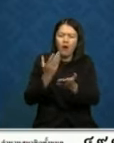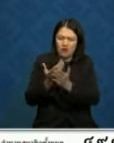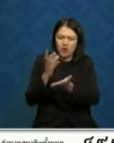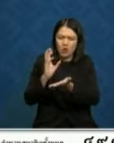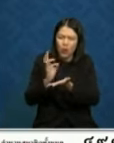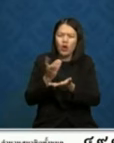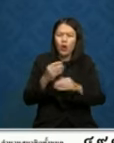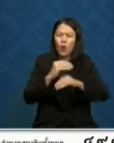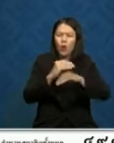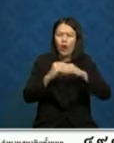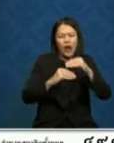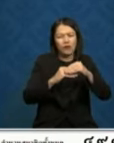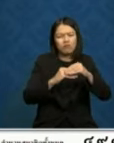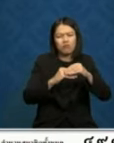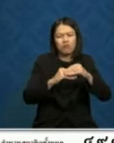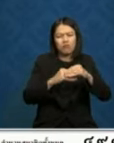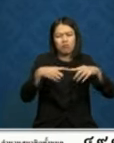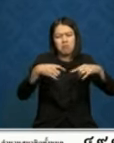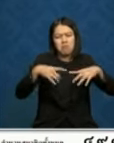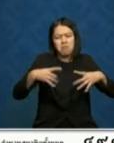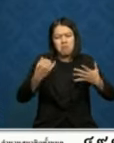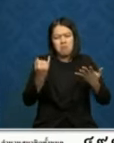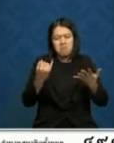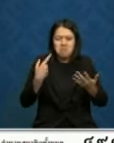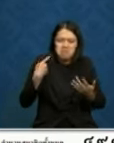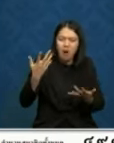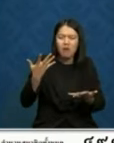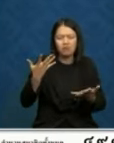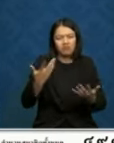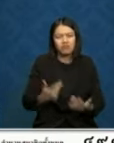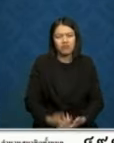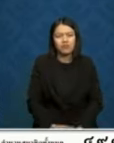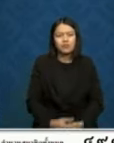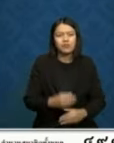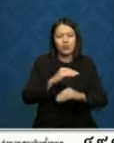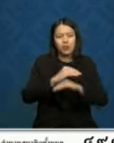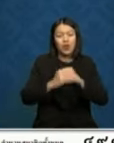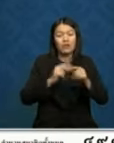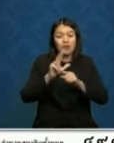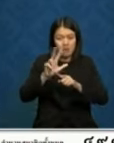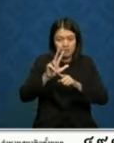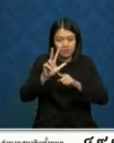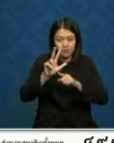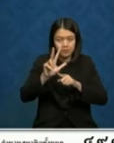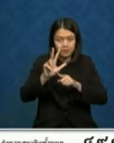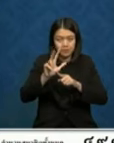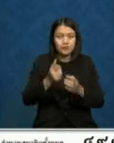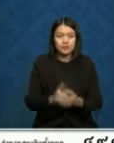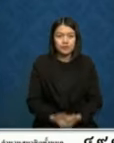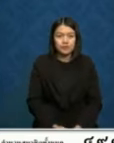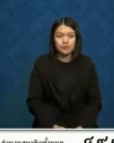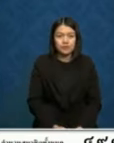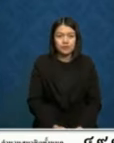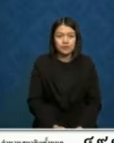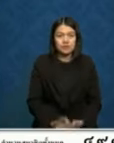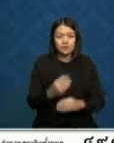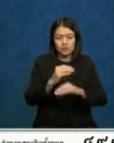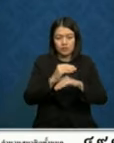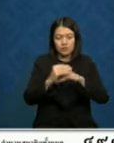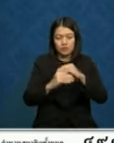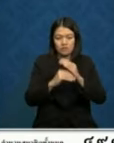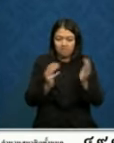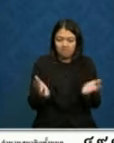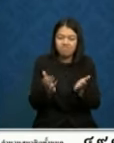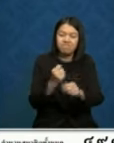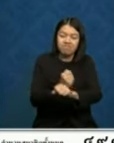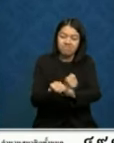ทำโครงการที่ไม่ฟังก์ชันแบบนี้นะครับโครงการที่3ครับที่ผมอยากจะพูดถึงครับคือโครงการผลักดันแรง